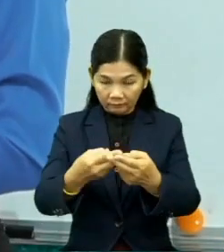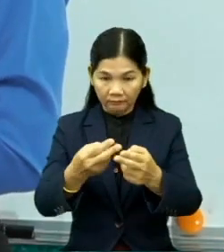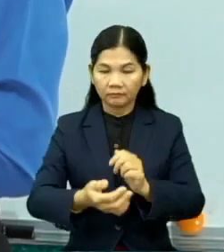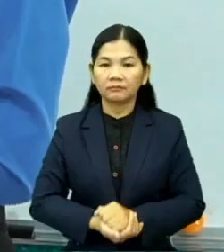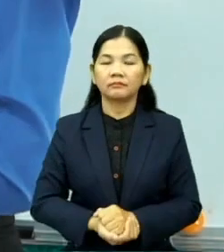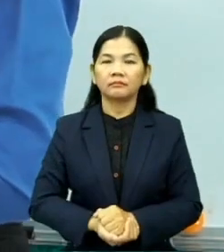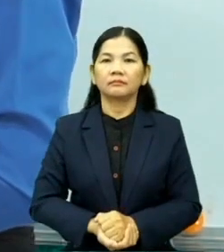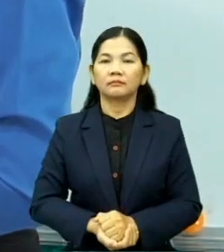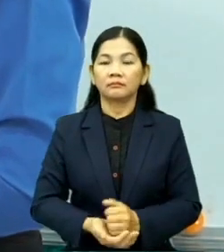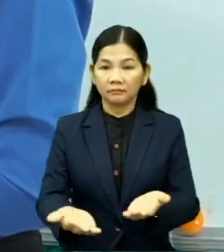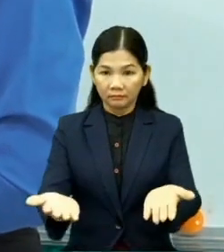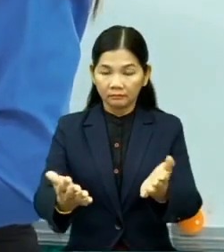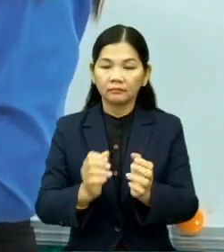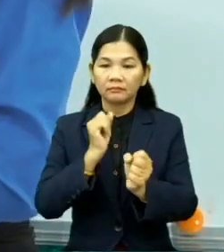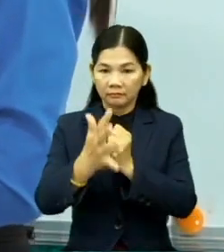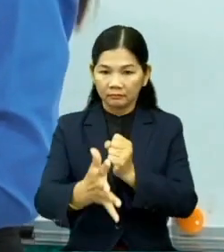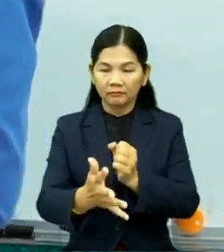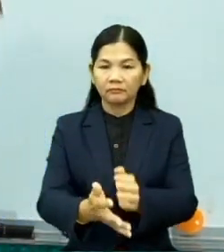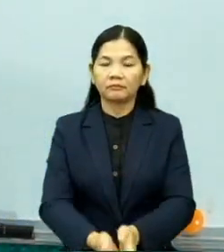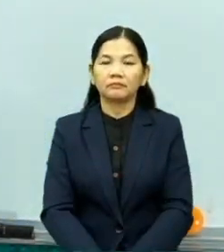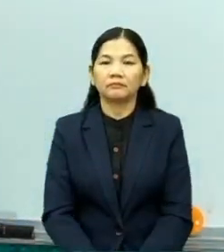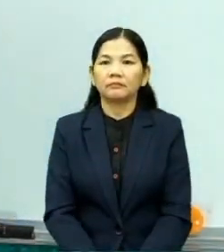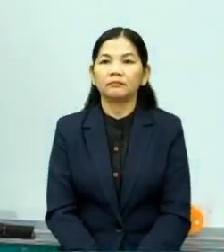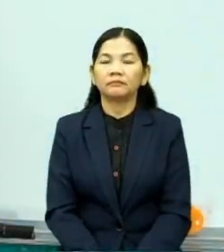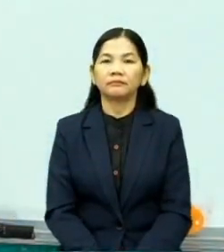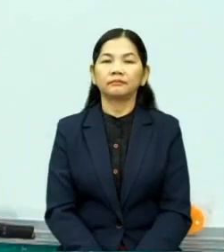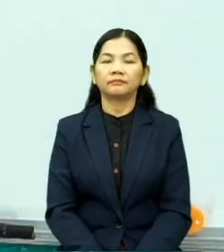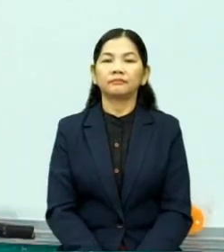ណាកូនណាចាតោះឥឡូវកូនចាប់ដើម